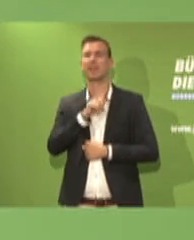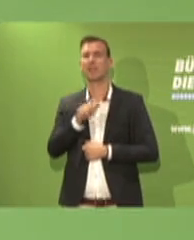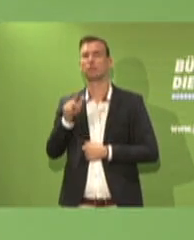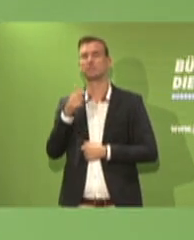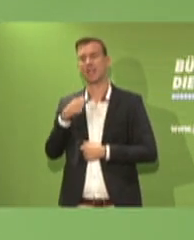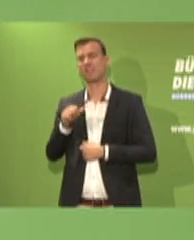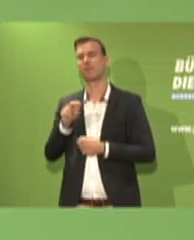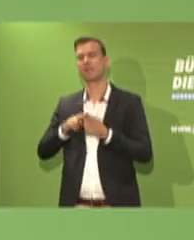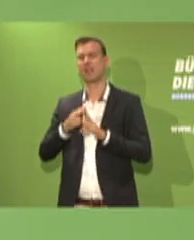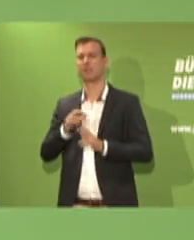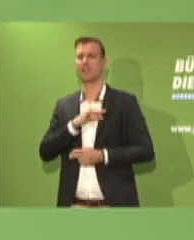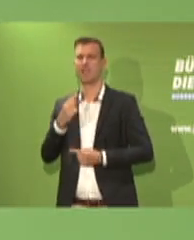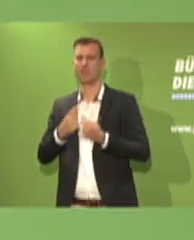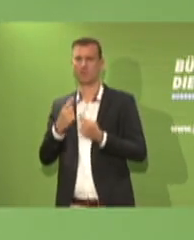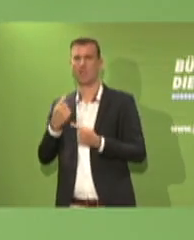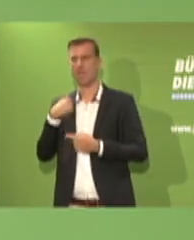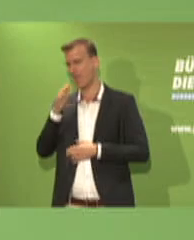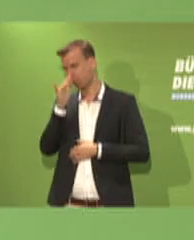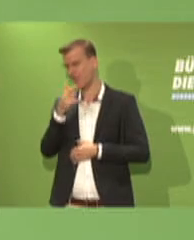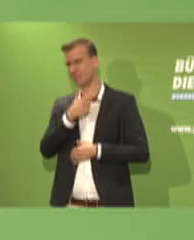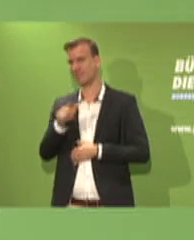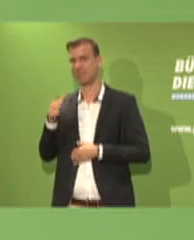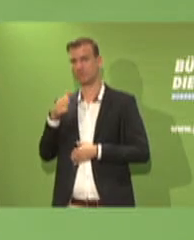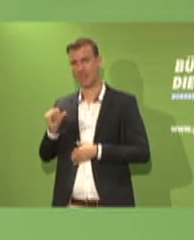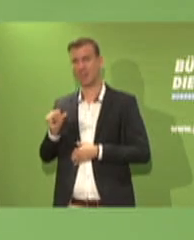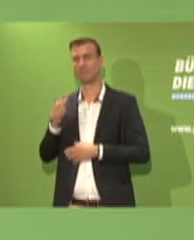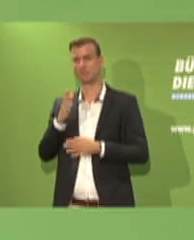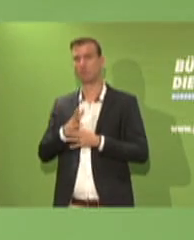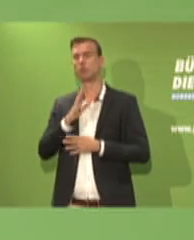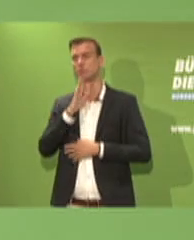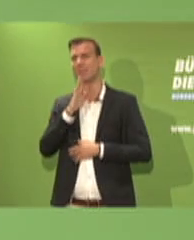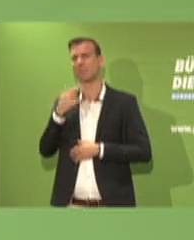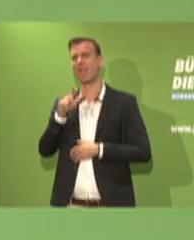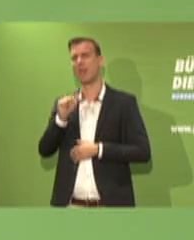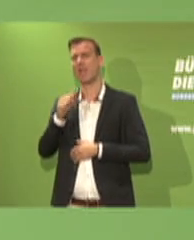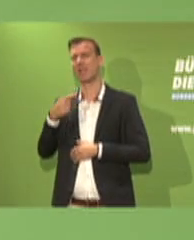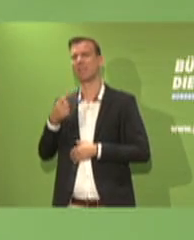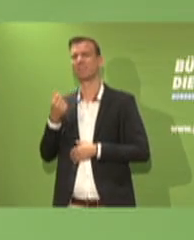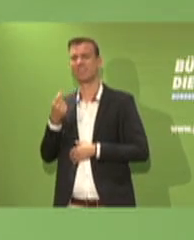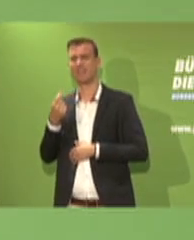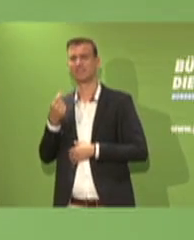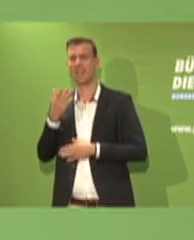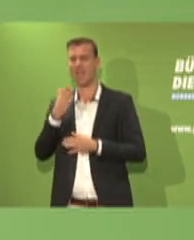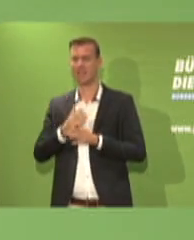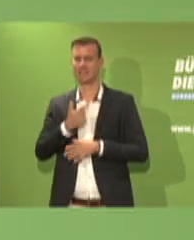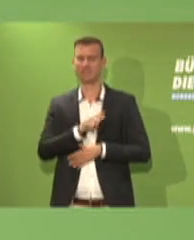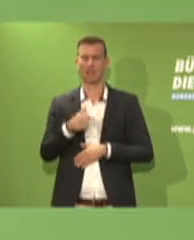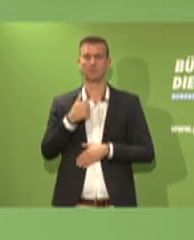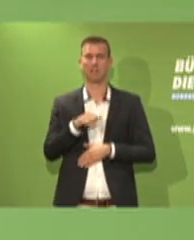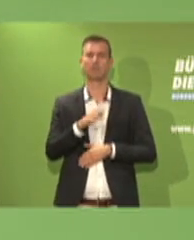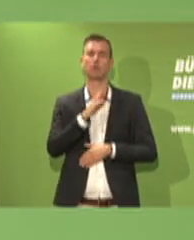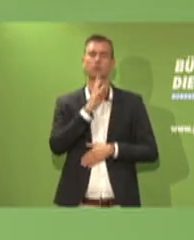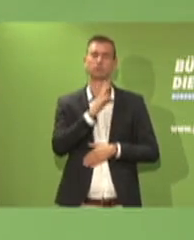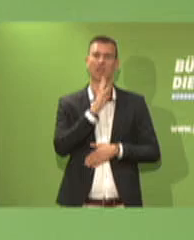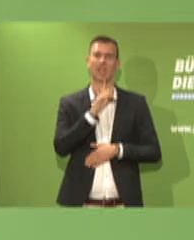bei den Grünen und engagiere mich seit April 2011 als Sprecherin der LAG Finanzen und seit Ende 2011 als